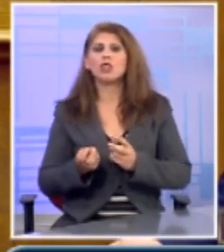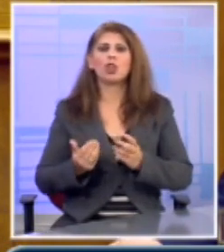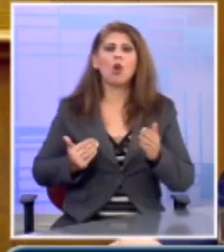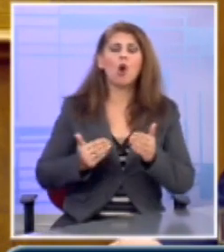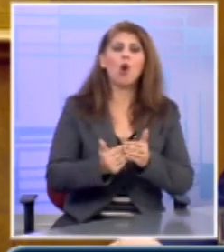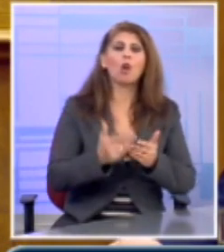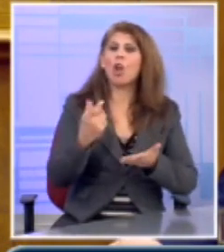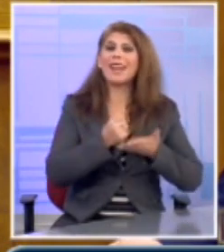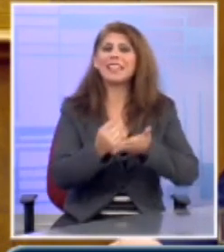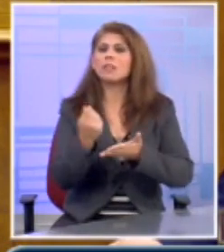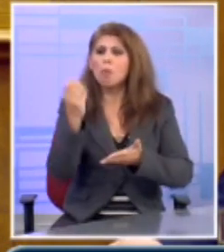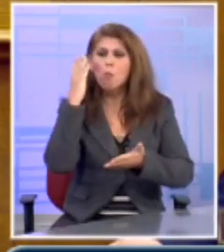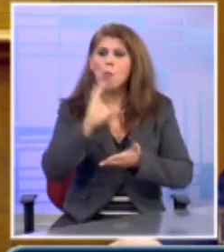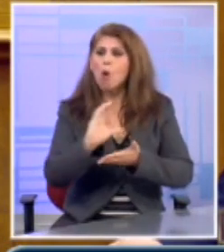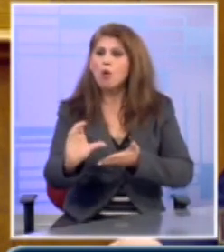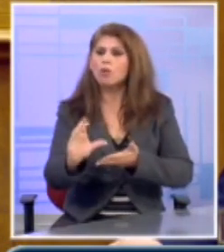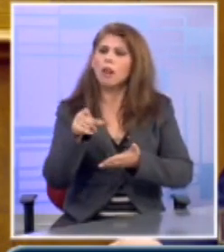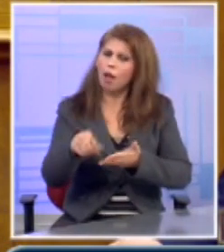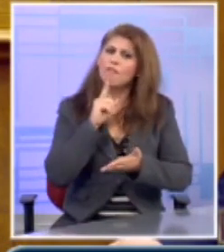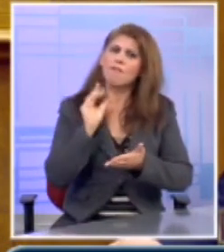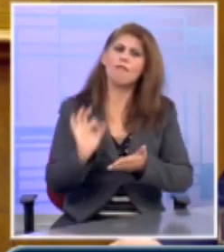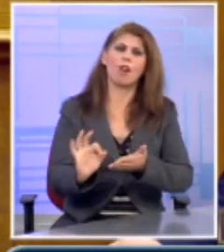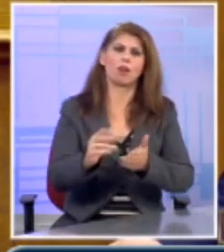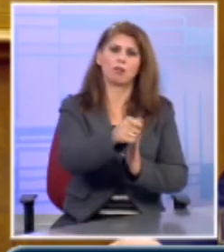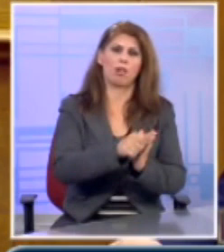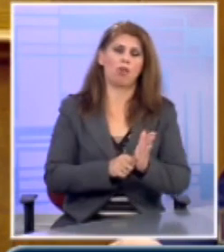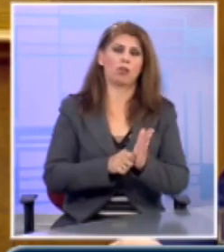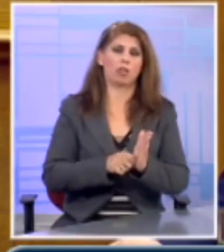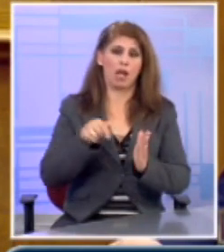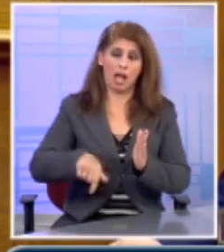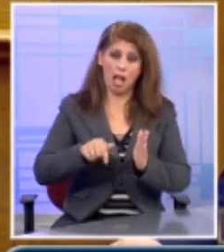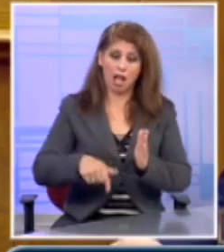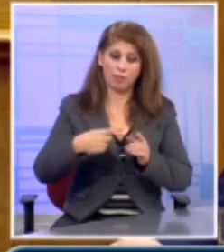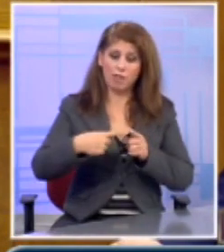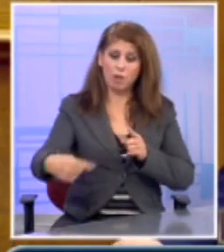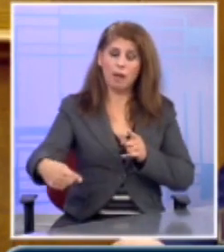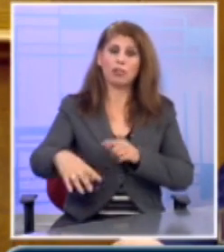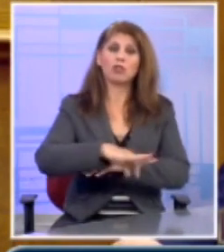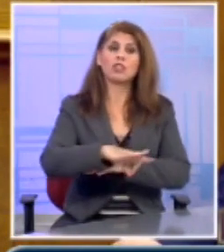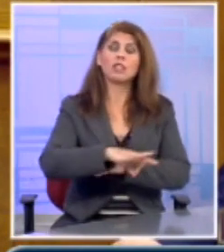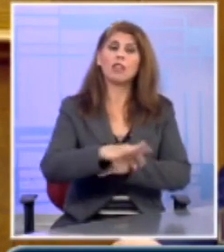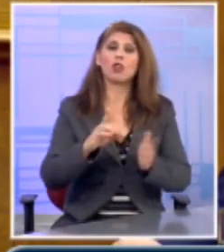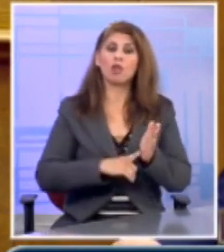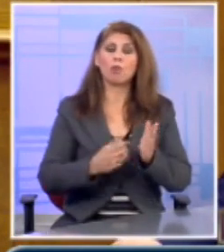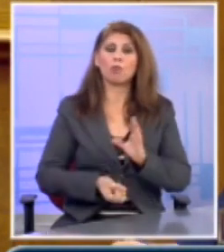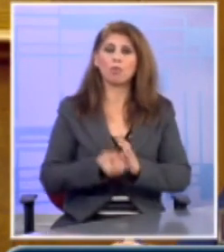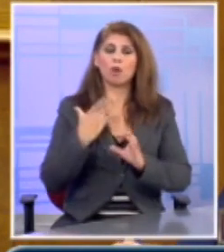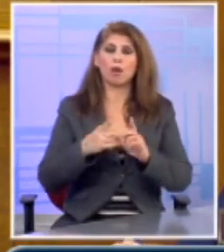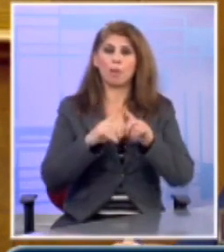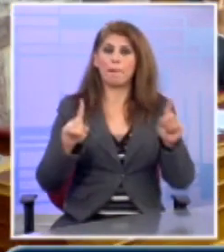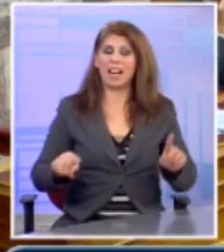αγρότη. Κατατίθεται αυτή τη βδομάδα το σχέδιο νόμου για το νέο πλαίσιο λειτουργίας του